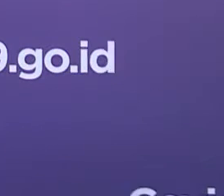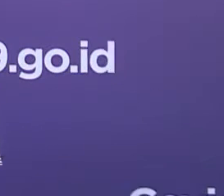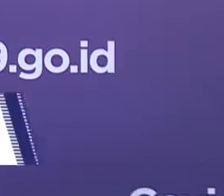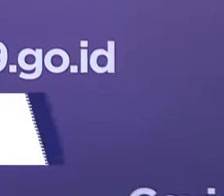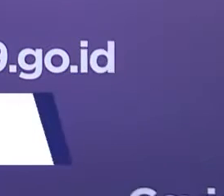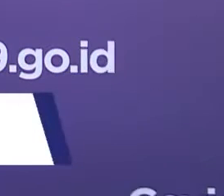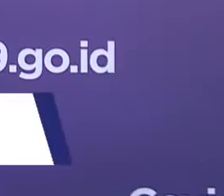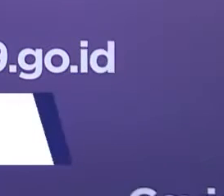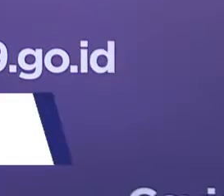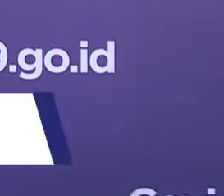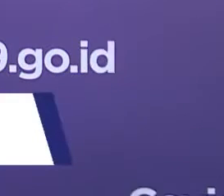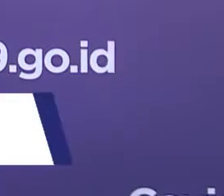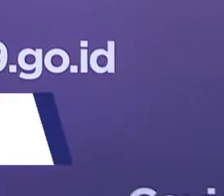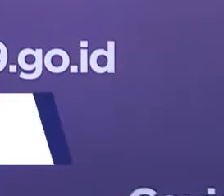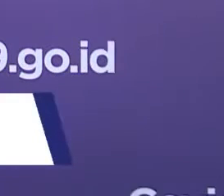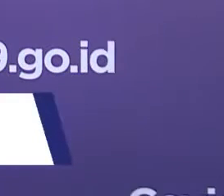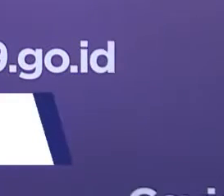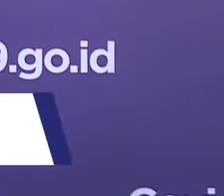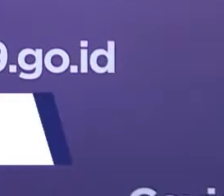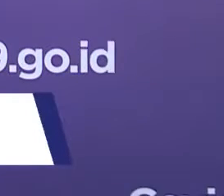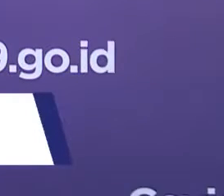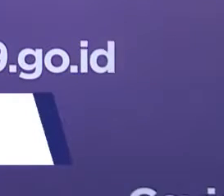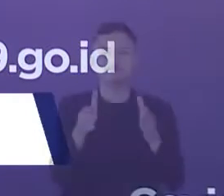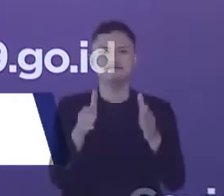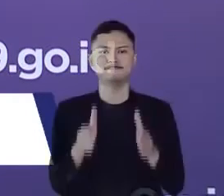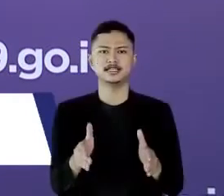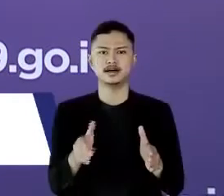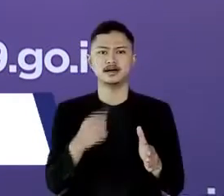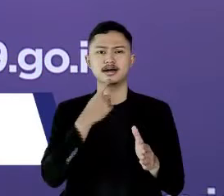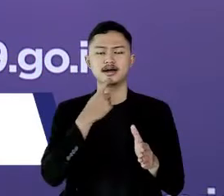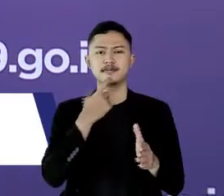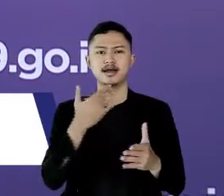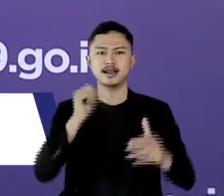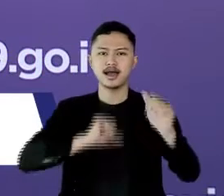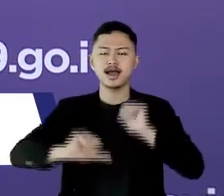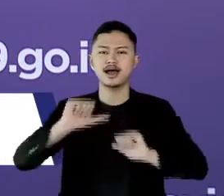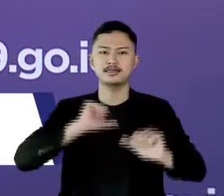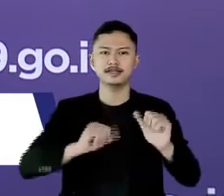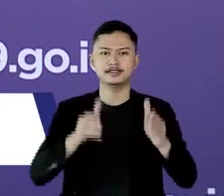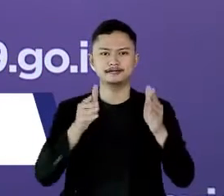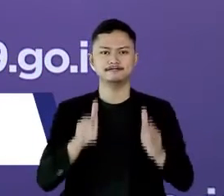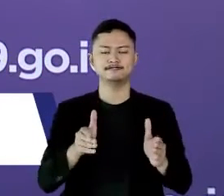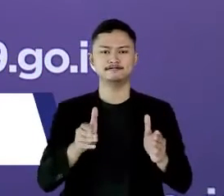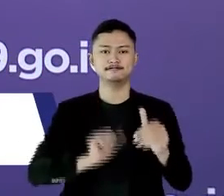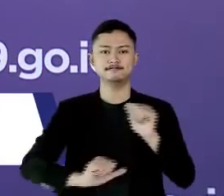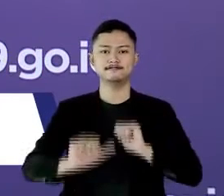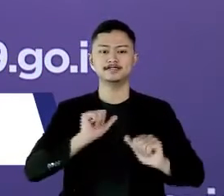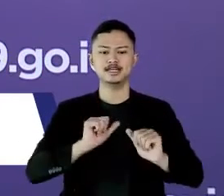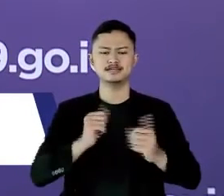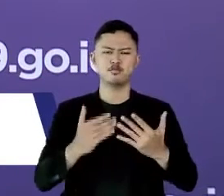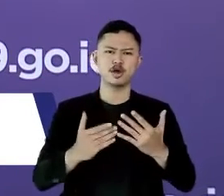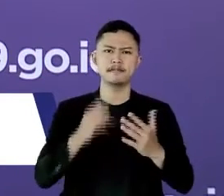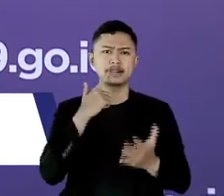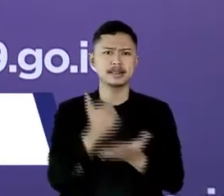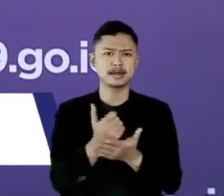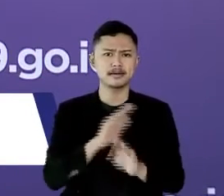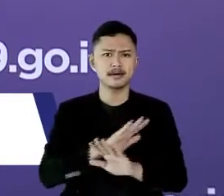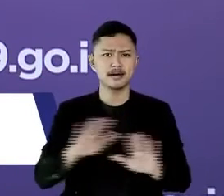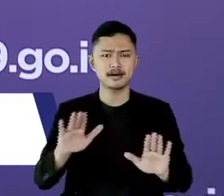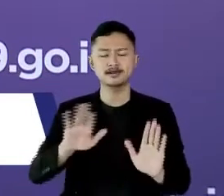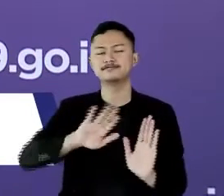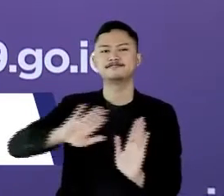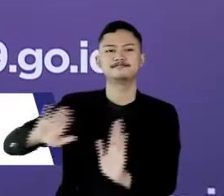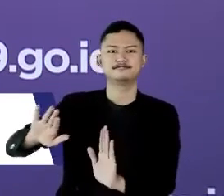tinggi. Karena itu kita diharapkan tetap bijak dalam melakukan aktivitas yang sifatnya sekunder. Lantas